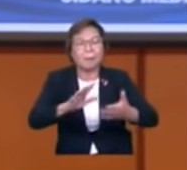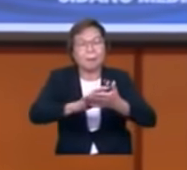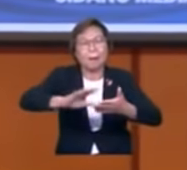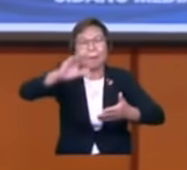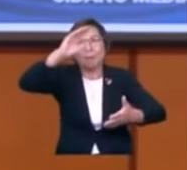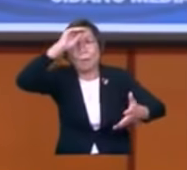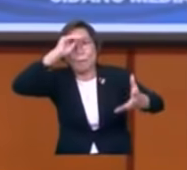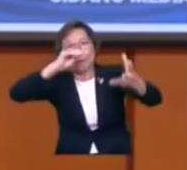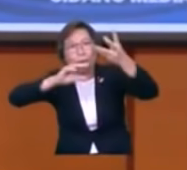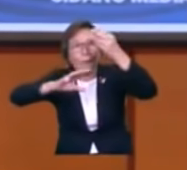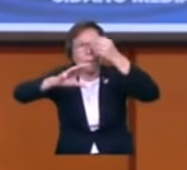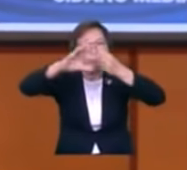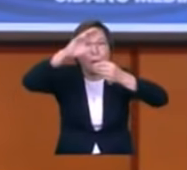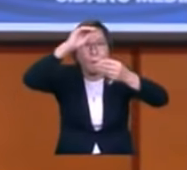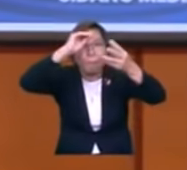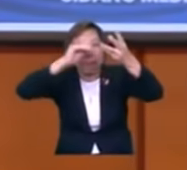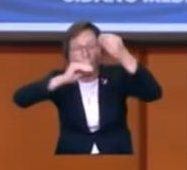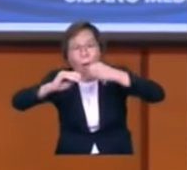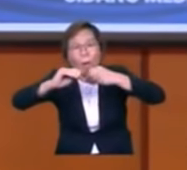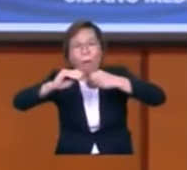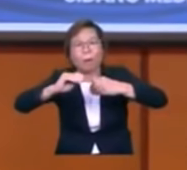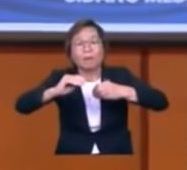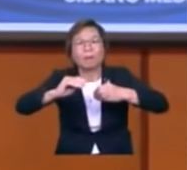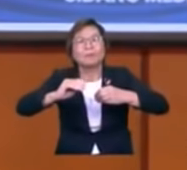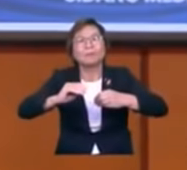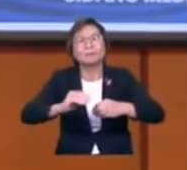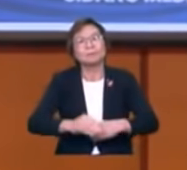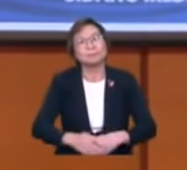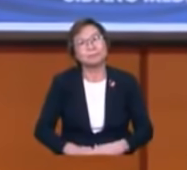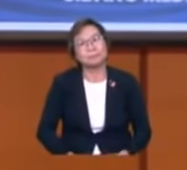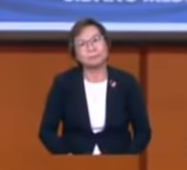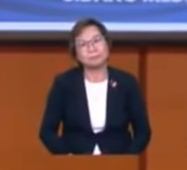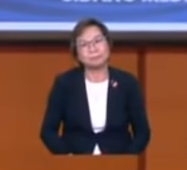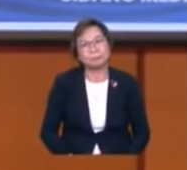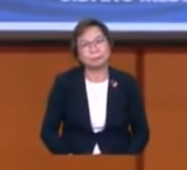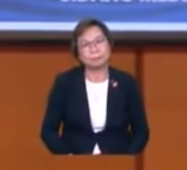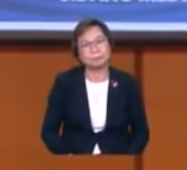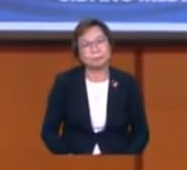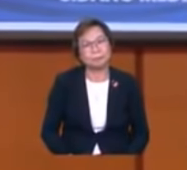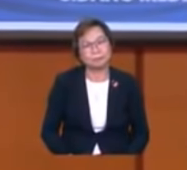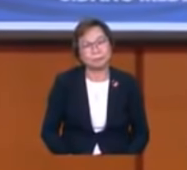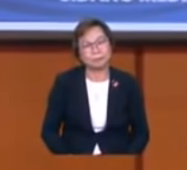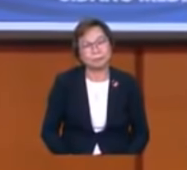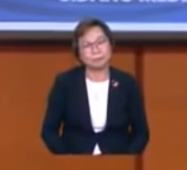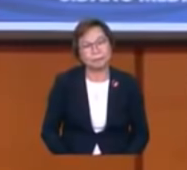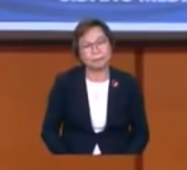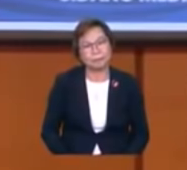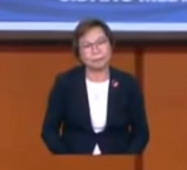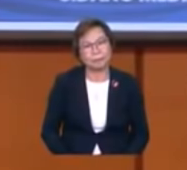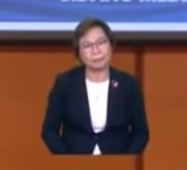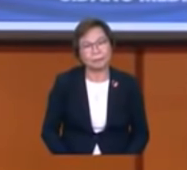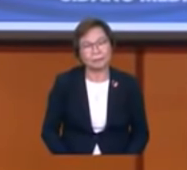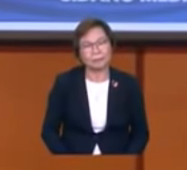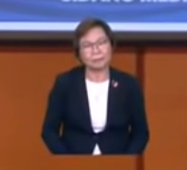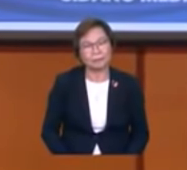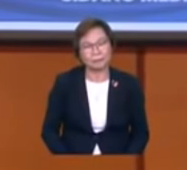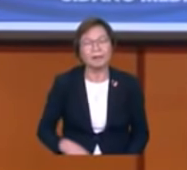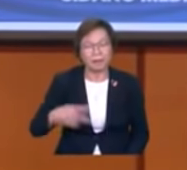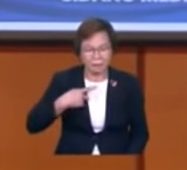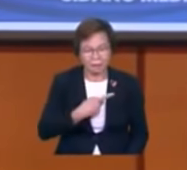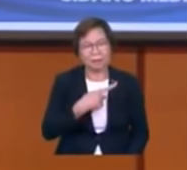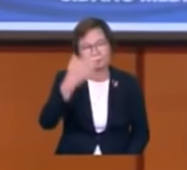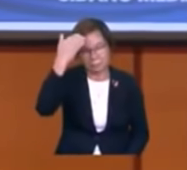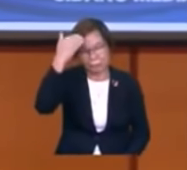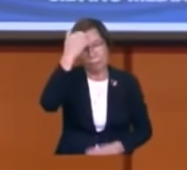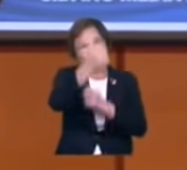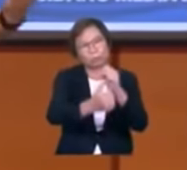menguasai tahap penguasaan yang tepatnya daras dari kita sedar